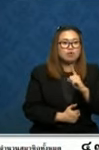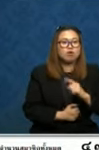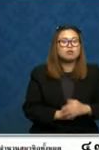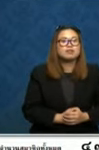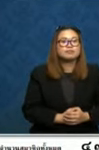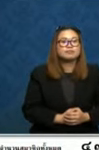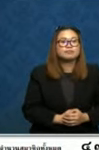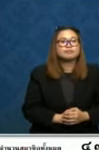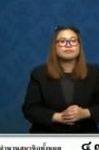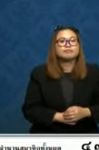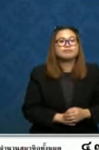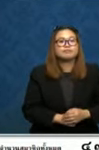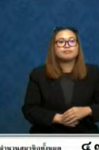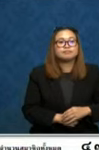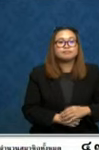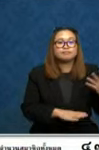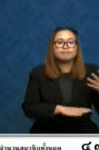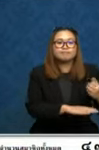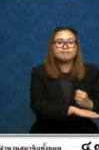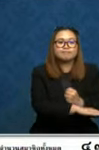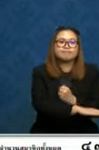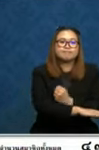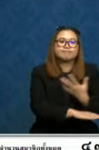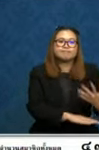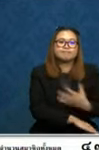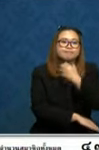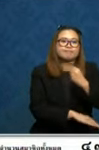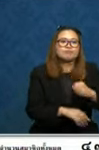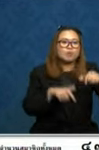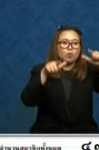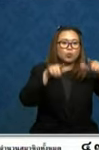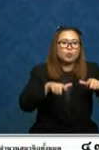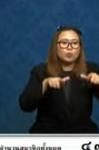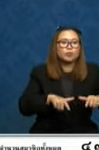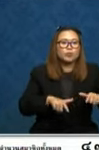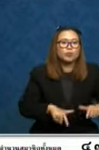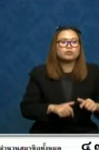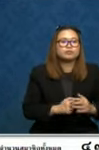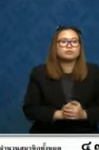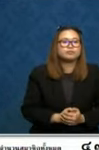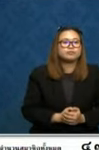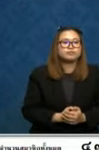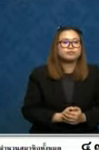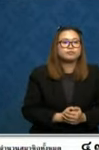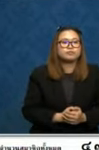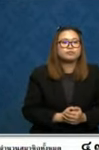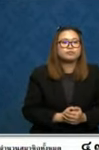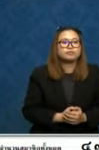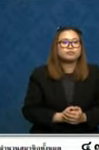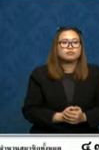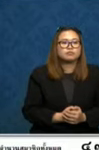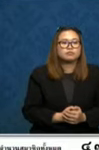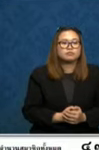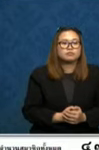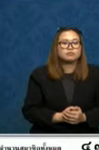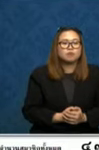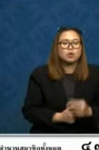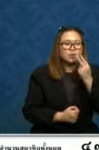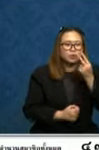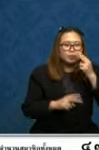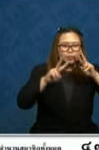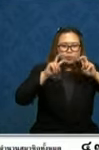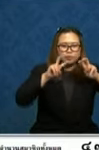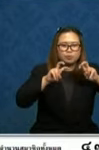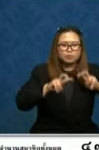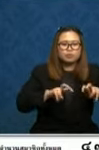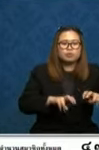รมน.ครับแต่กลายเป็นว่างบประมาณดันเพิ่มขึ้นด้วยครับข้อ3นี่นะฮะดูลงไปลึกๆแล้วเอาเข้าจริงแล้วค่าตอบ